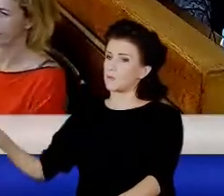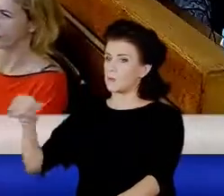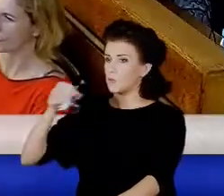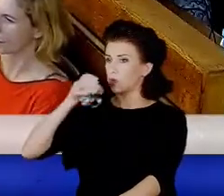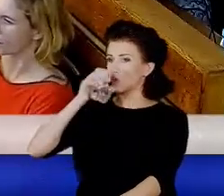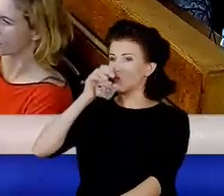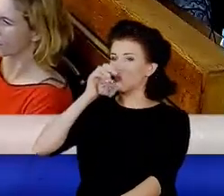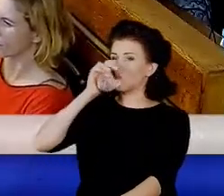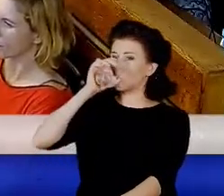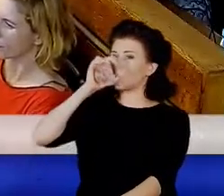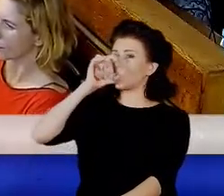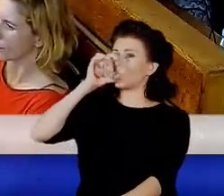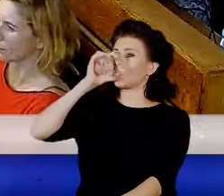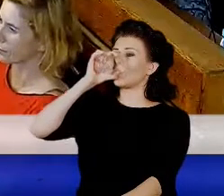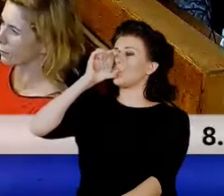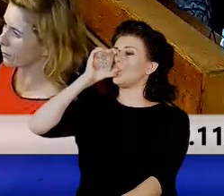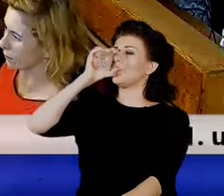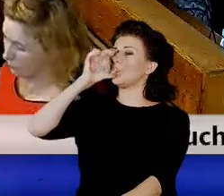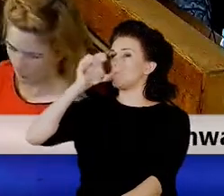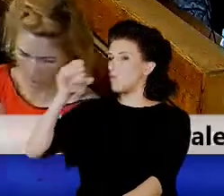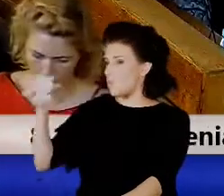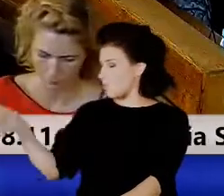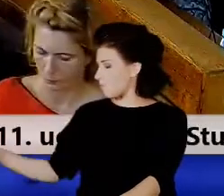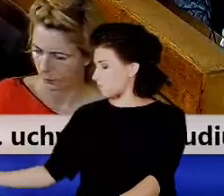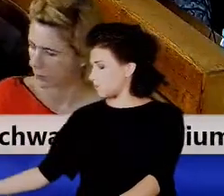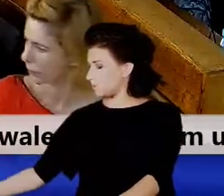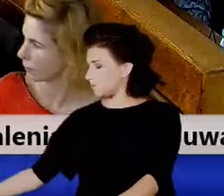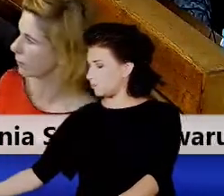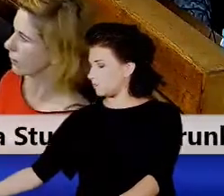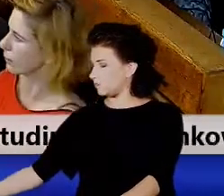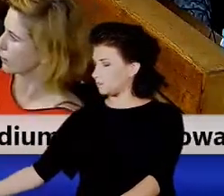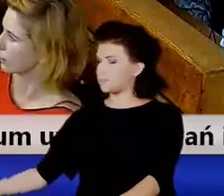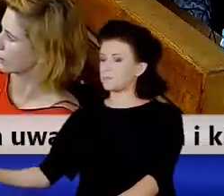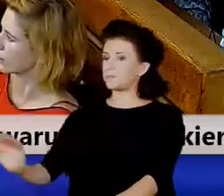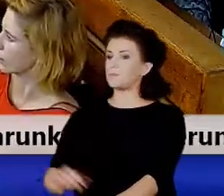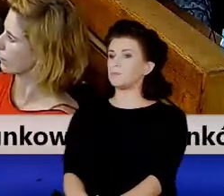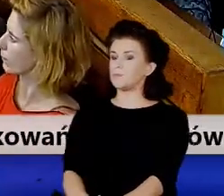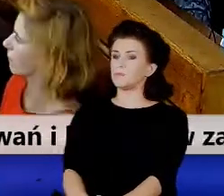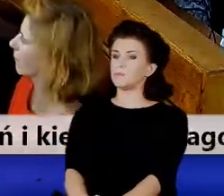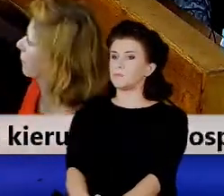Thank you.